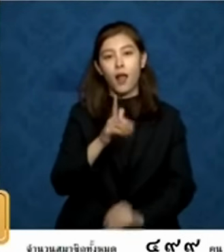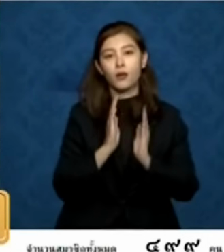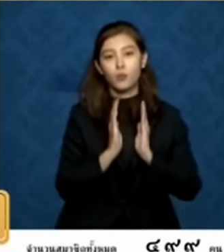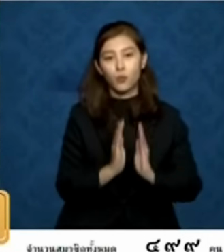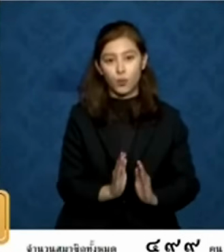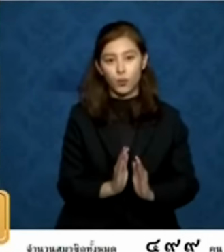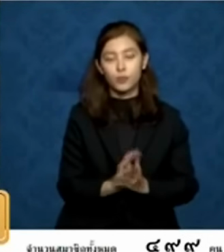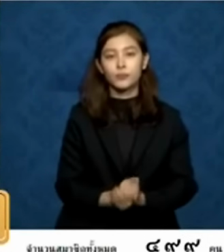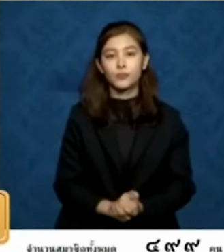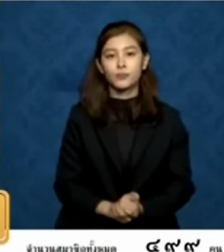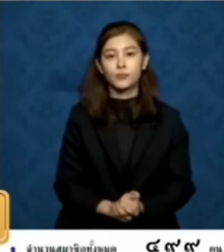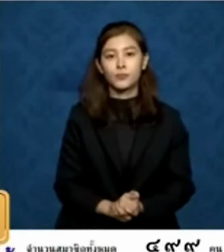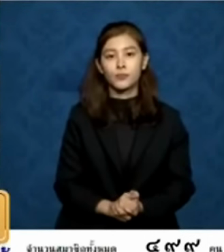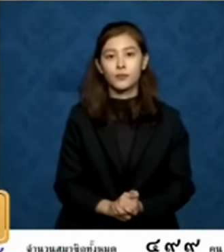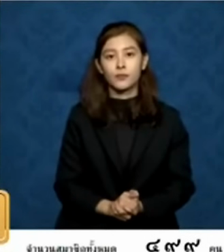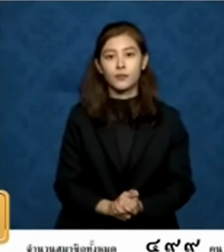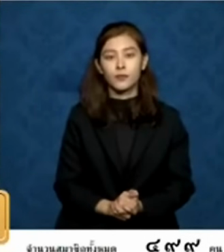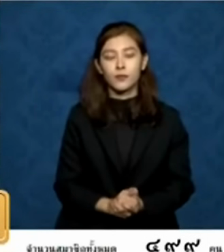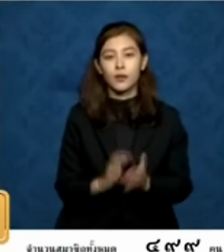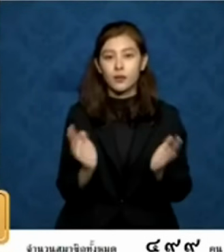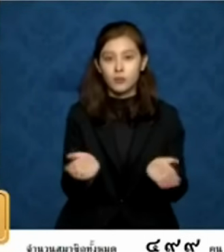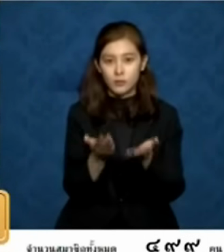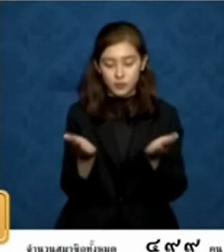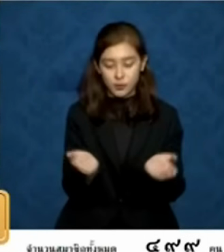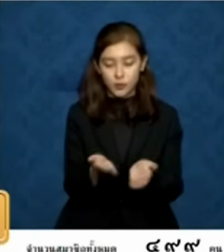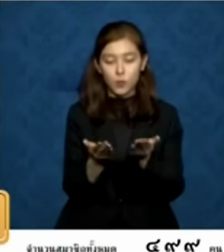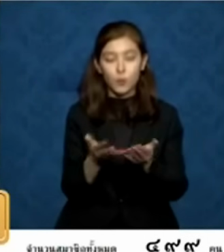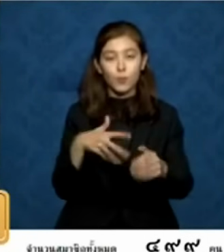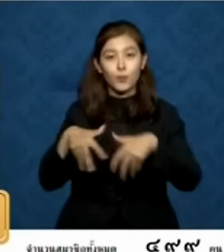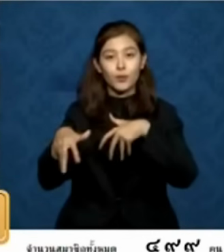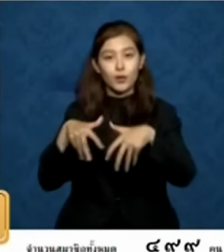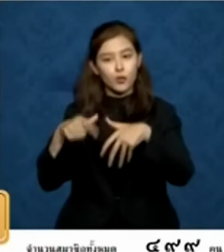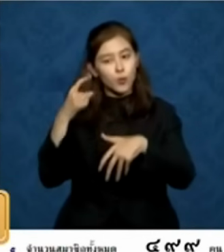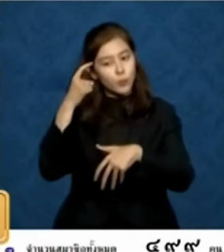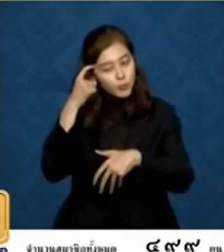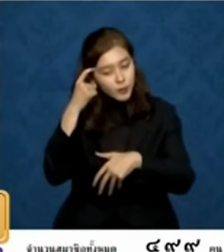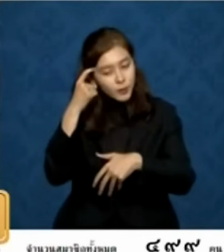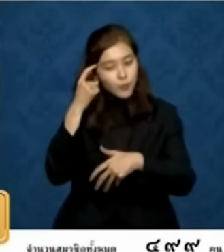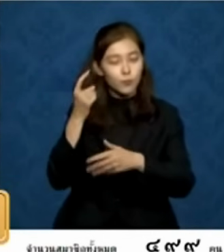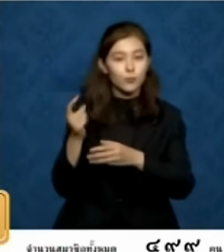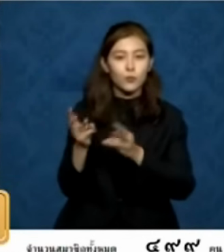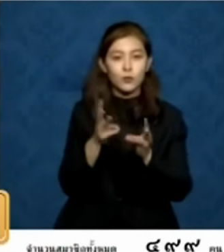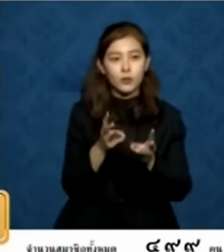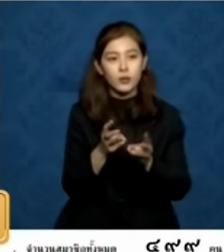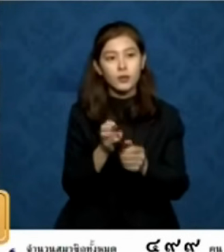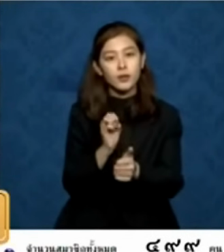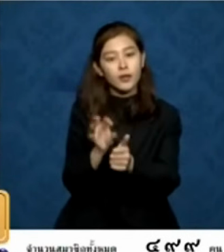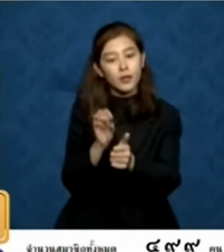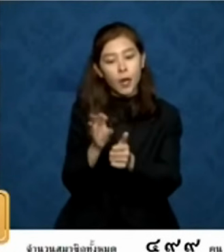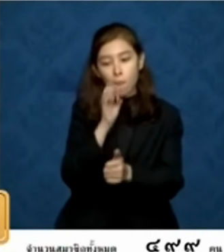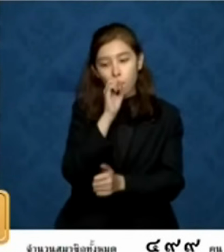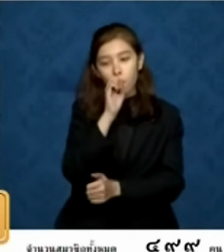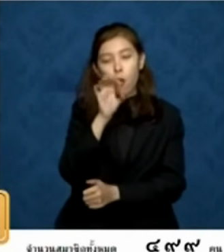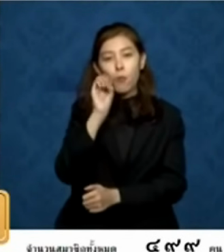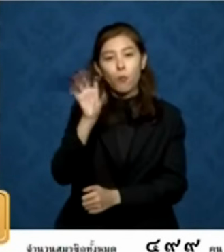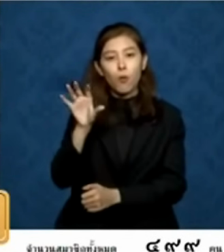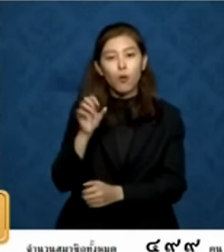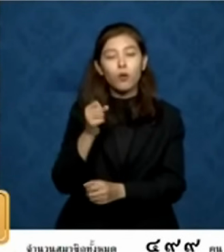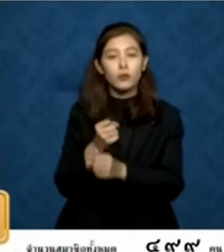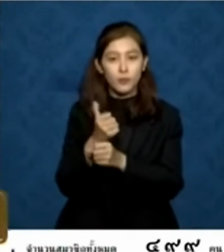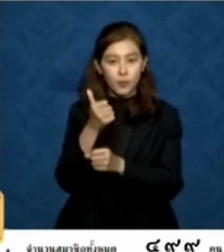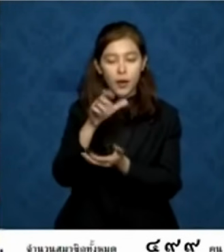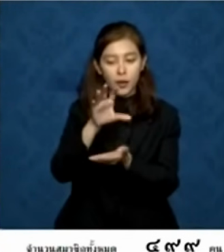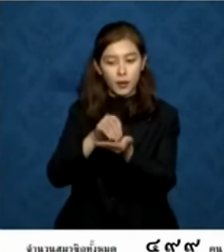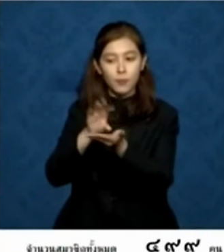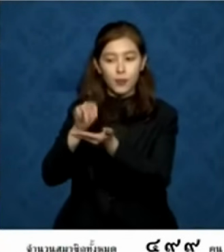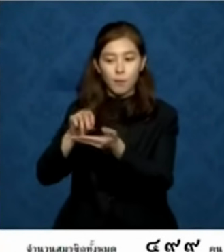การมีส่วนร่วมของประชาชนในการแสดงความสามารถและร่วมพัฒนาศักยภาพในพื้นที่ของตนเองเพื่อยกระดับคุ